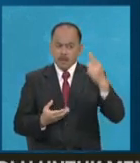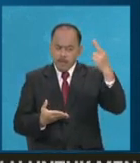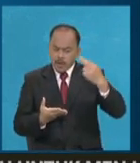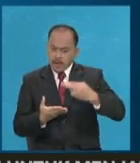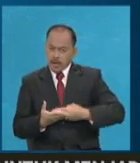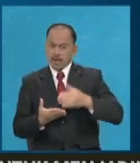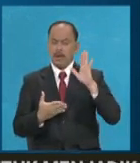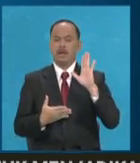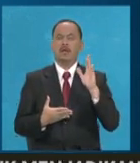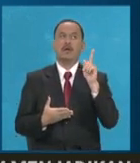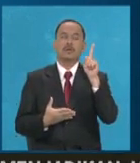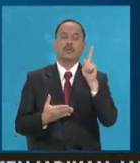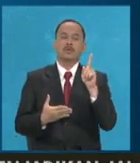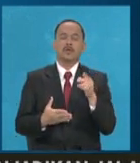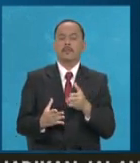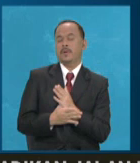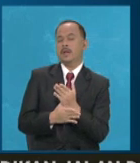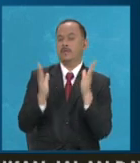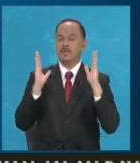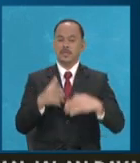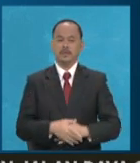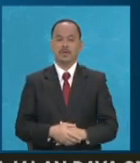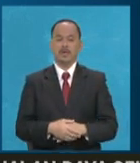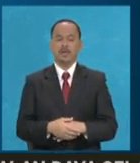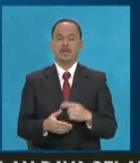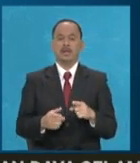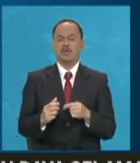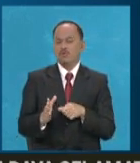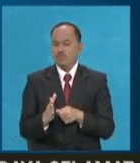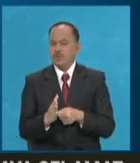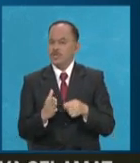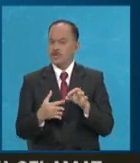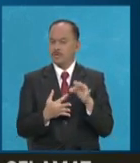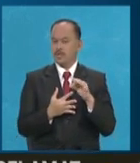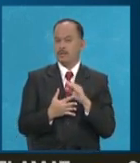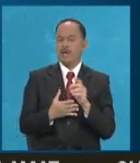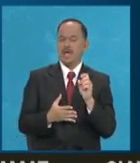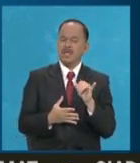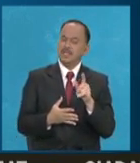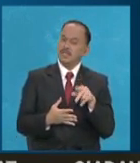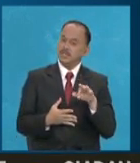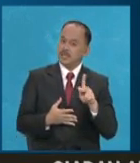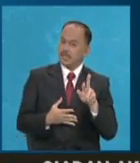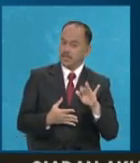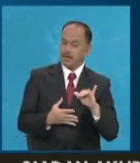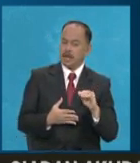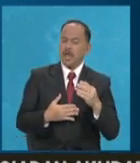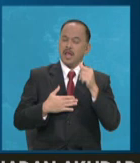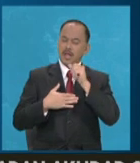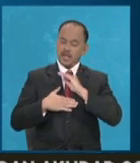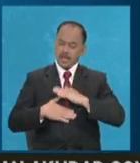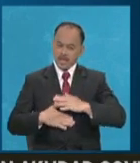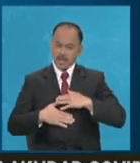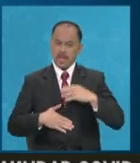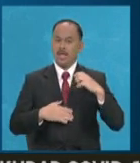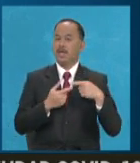Ta'ala melalui sholat yang menjadi kunci utama kerajaan dunia dan akhirat serta Dzikrullah senjata ketenangan hati dan